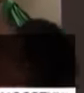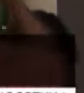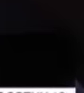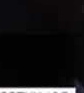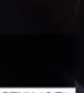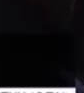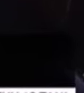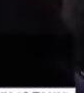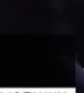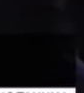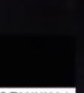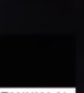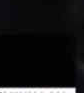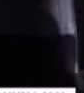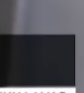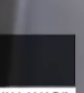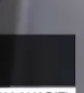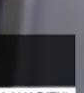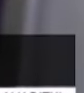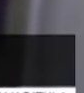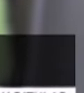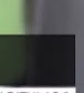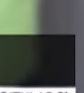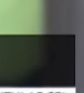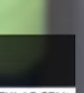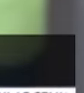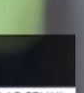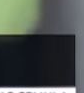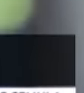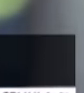Tuduhan merusuh di Kuil, 4 individu didakwa.